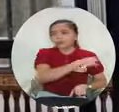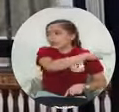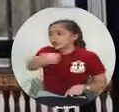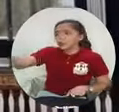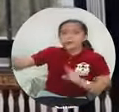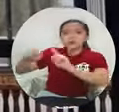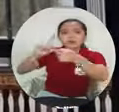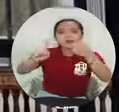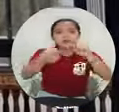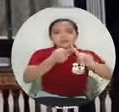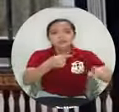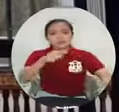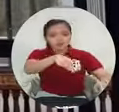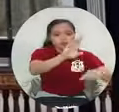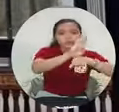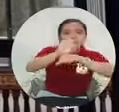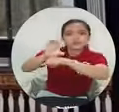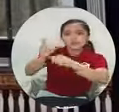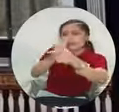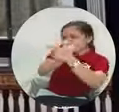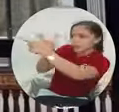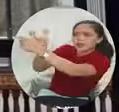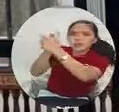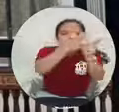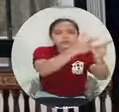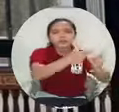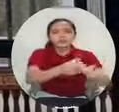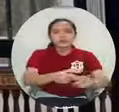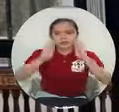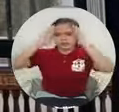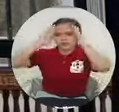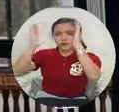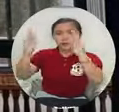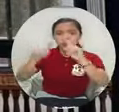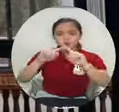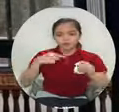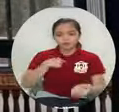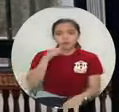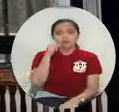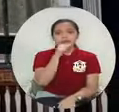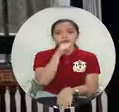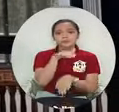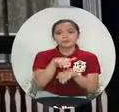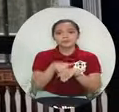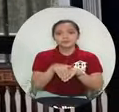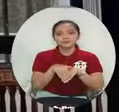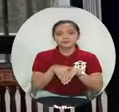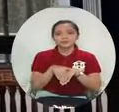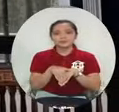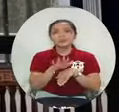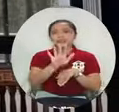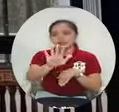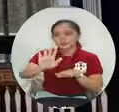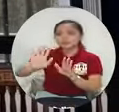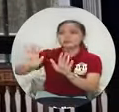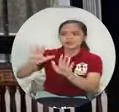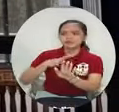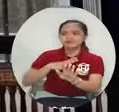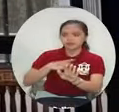man with a reason, with a purpose, with that right motivation. I therefore so run, not